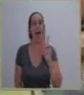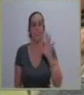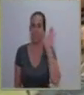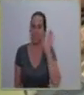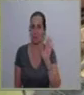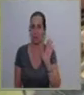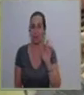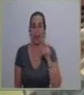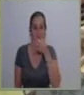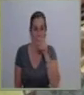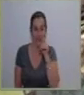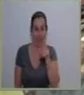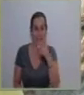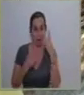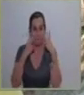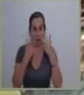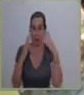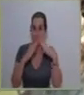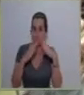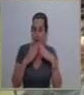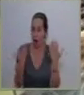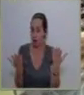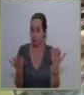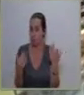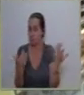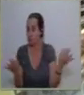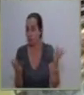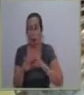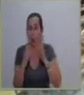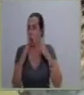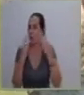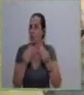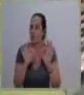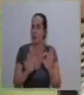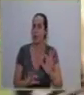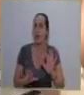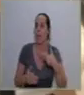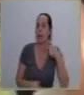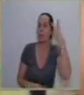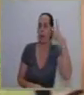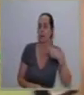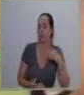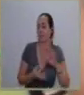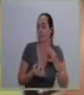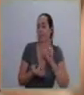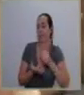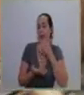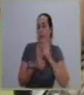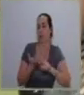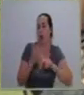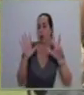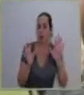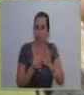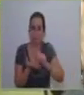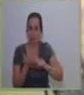תשמעי, האם את מחפשת בית מסוג מסוים, או שכל בית הוא טוב לך? מה אני מבינה? אני רק בת 8 חודשים. רק